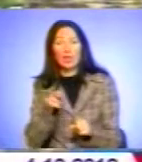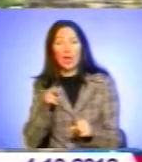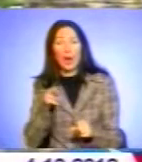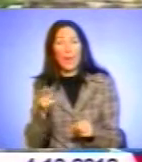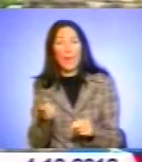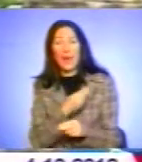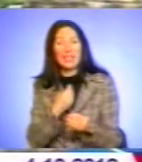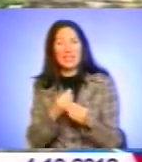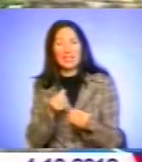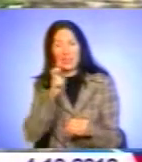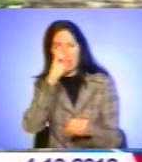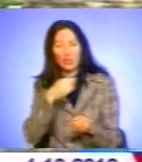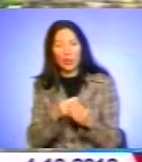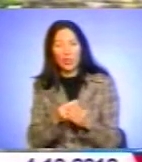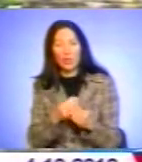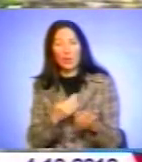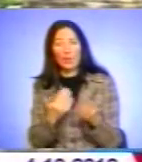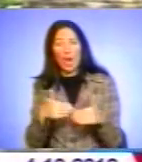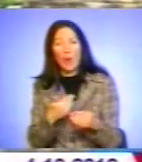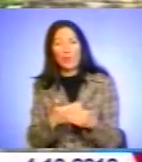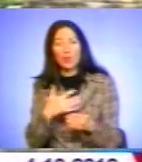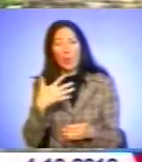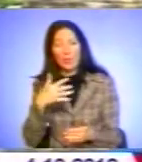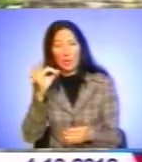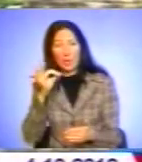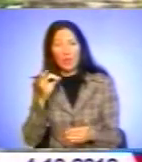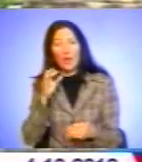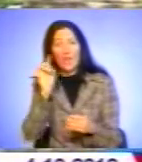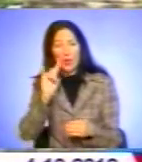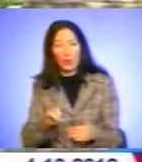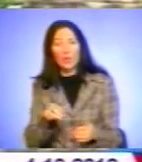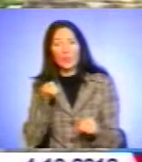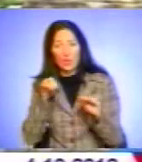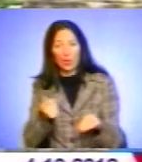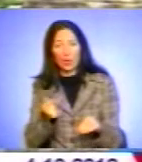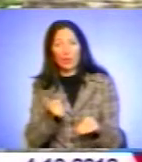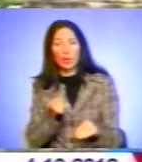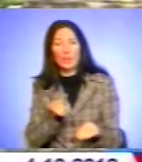рік, вже близько 50 вікон встановлено за пазобюджетні кошти